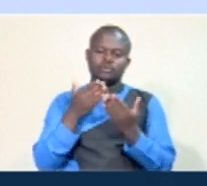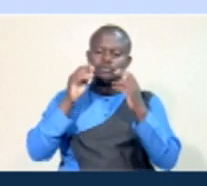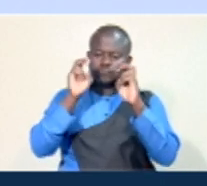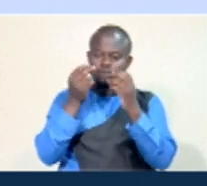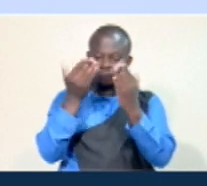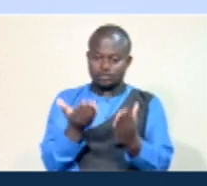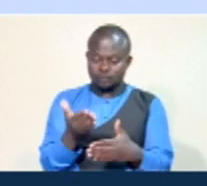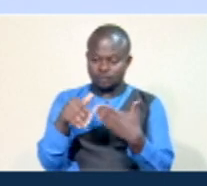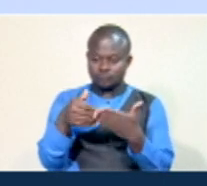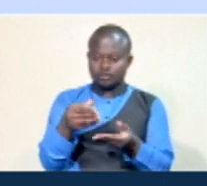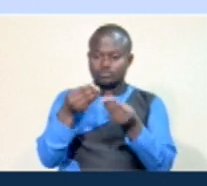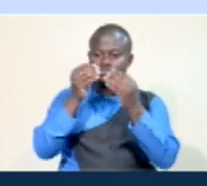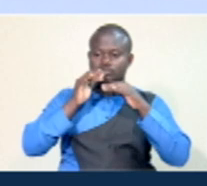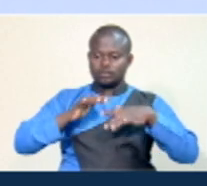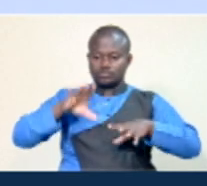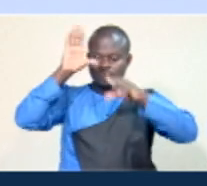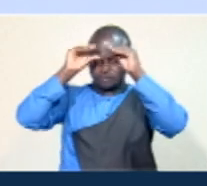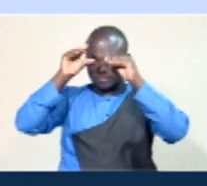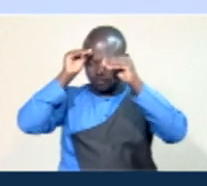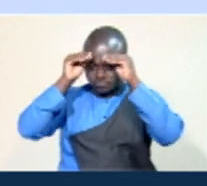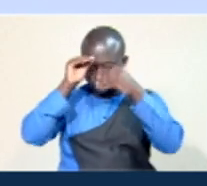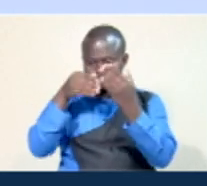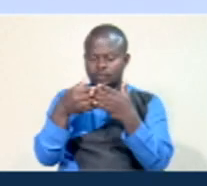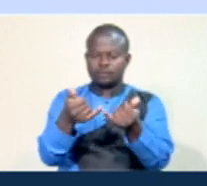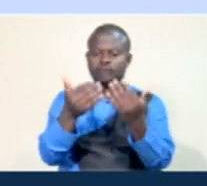yacu bahawe umugisha wo kwiga bakaba